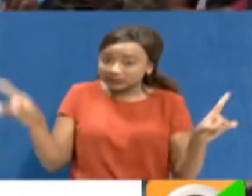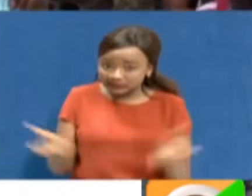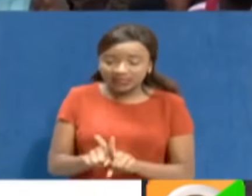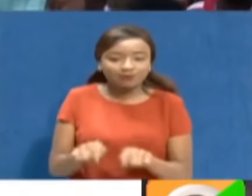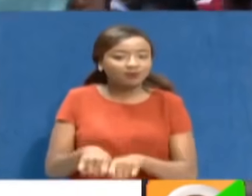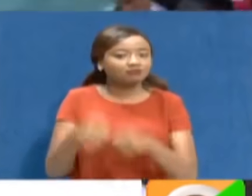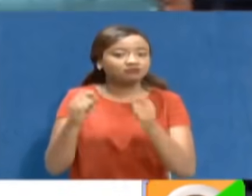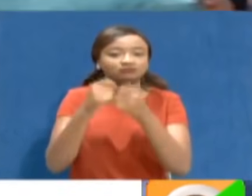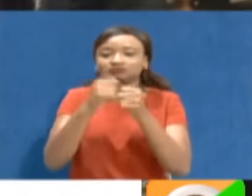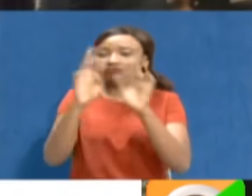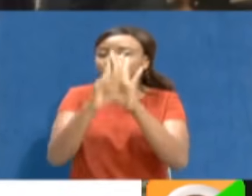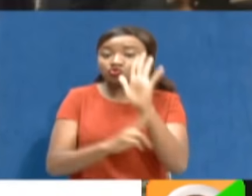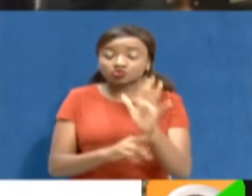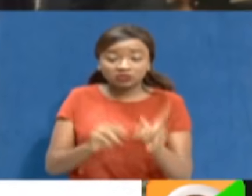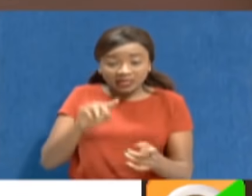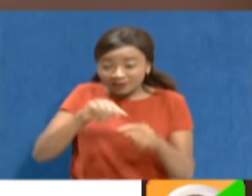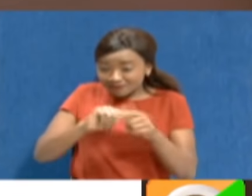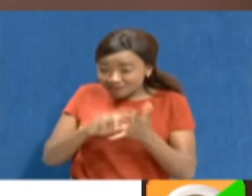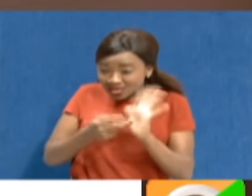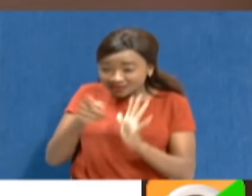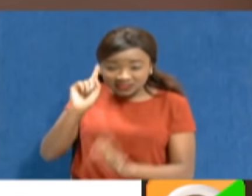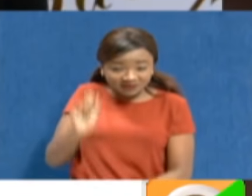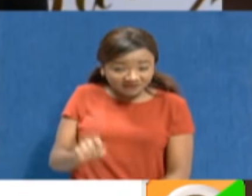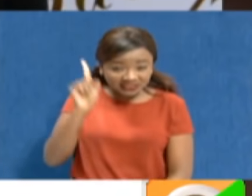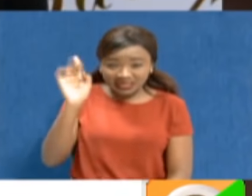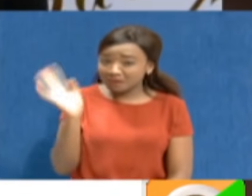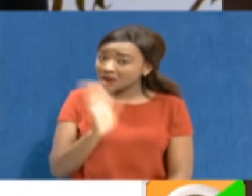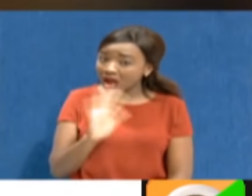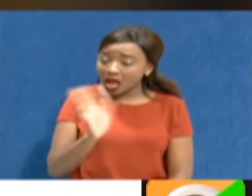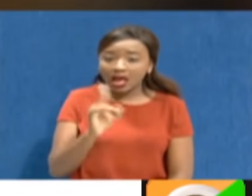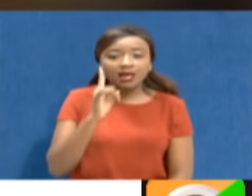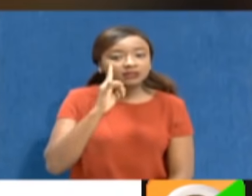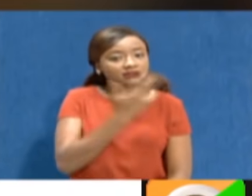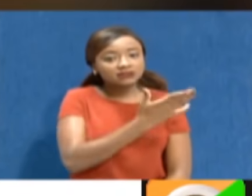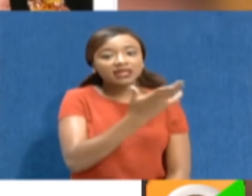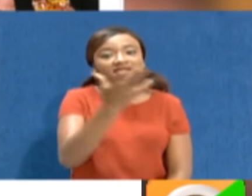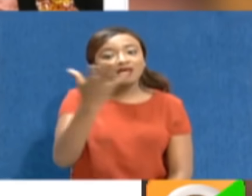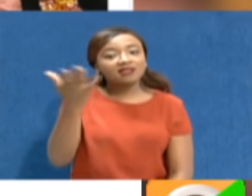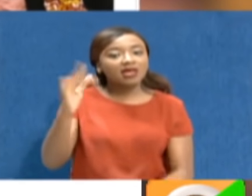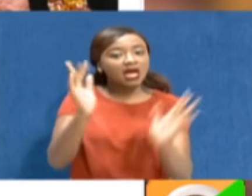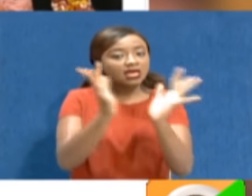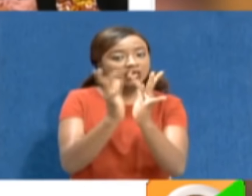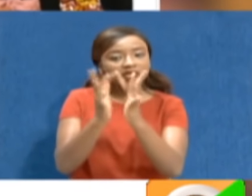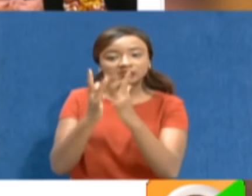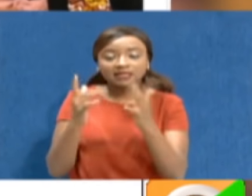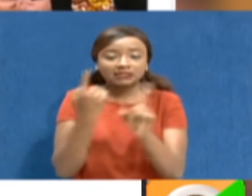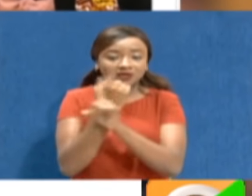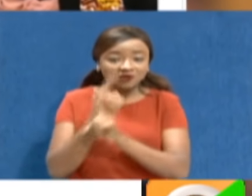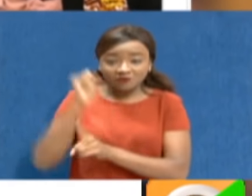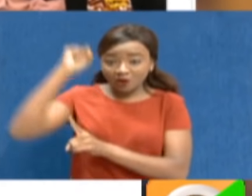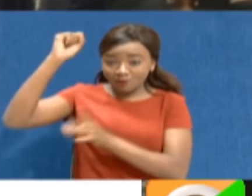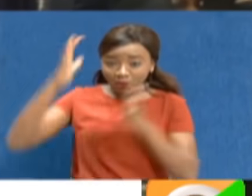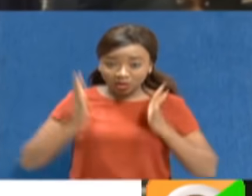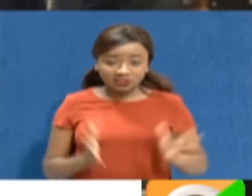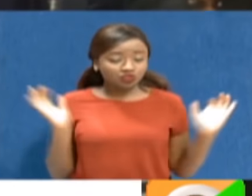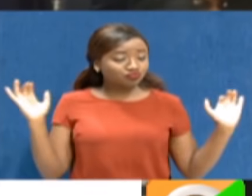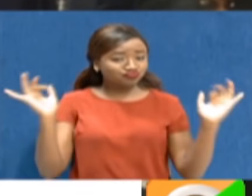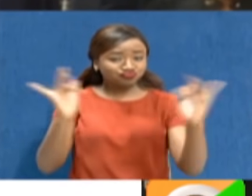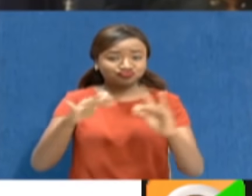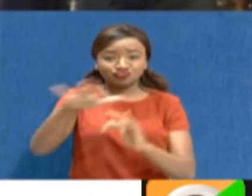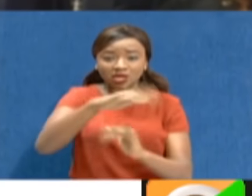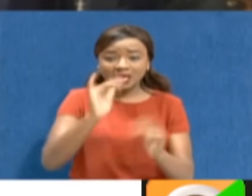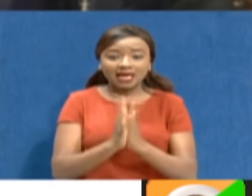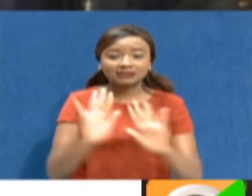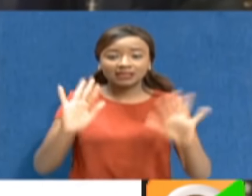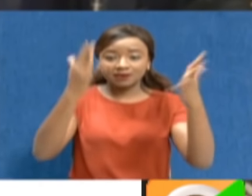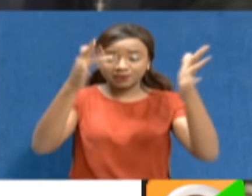kukiuka maagizo sio geni. Hata katika mitandao ya kijamii, wanasiasa waliojumuika kwenye sherehe